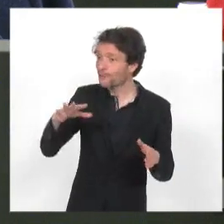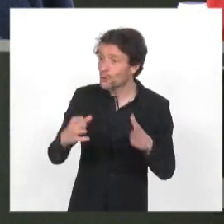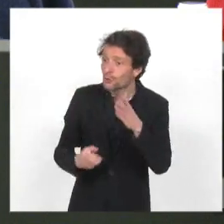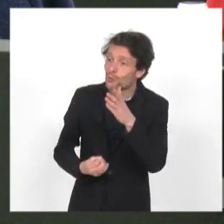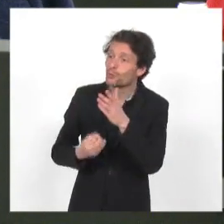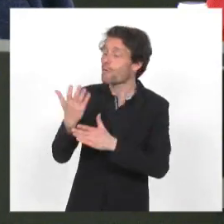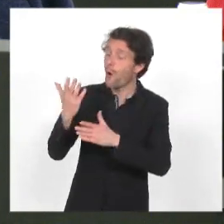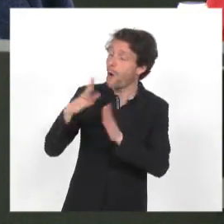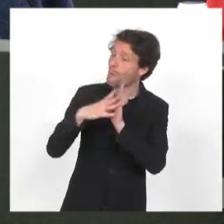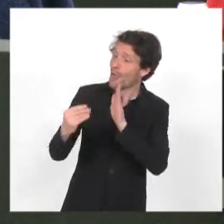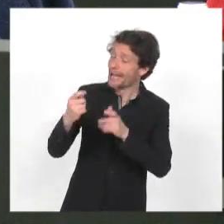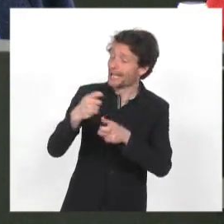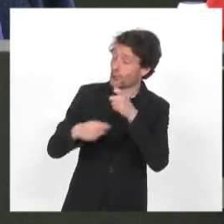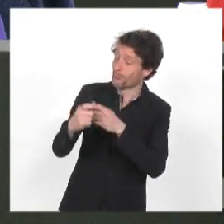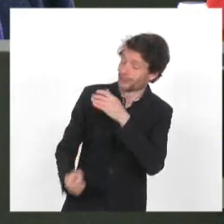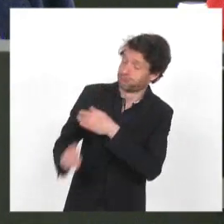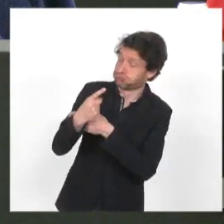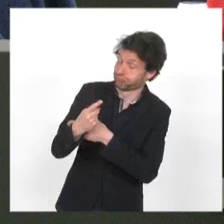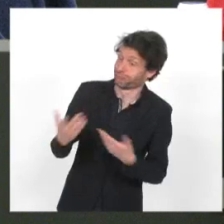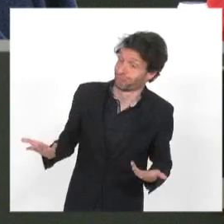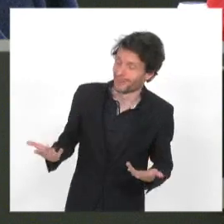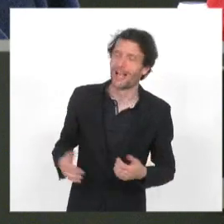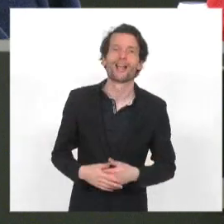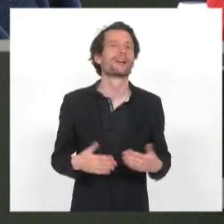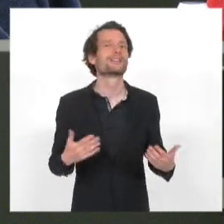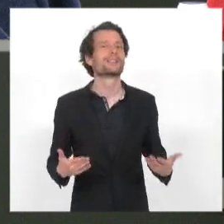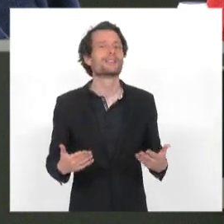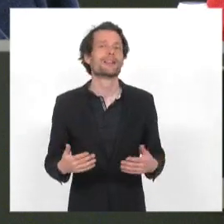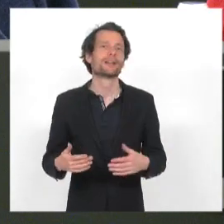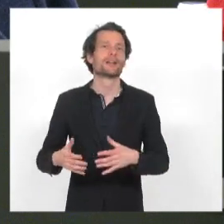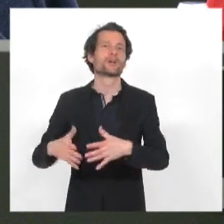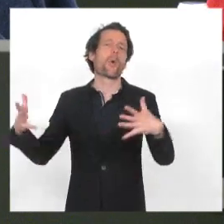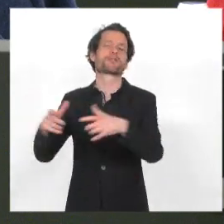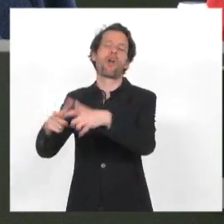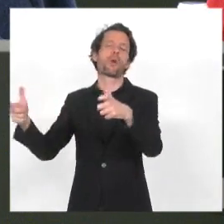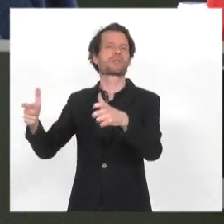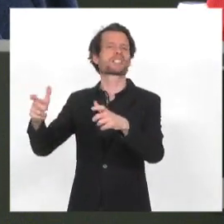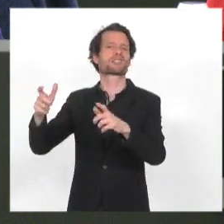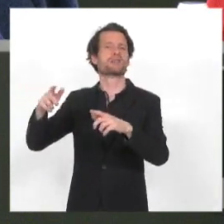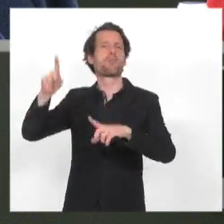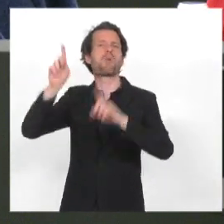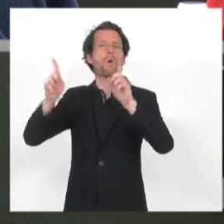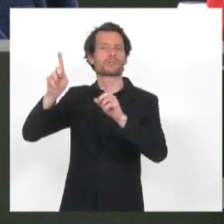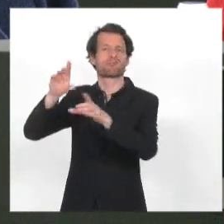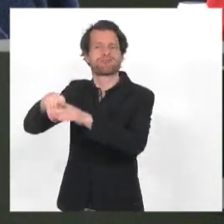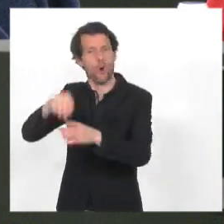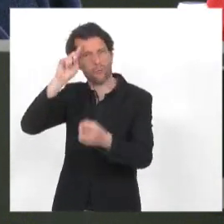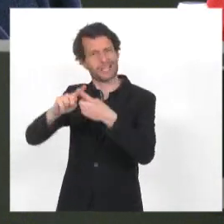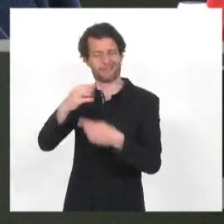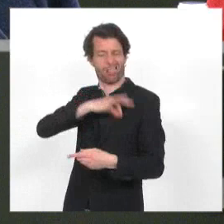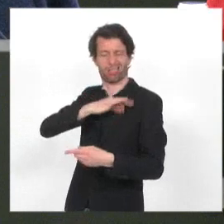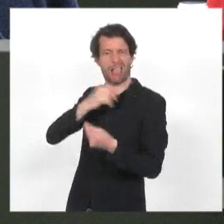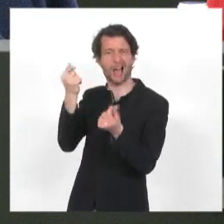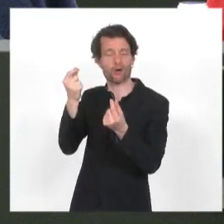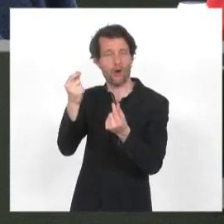économique ? Donc désormais, on l'apprend, une société multinationale cotée en bourse à but tout à fait lucratif, qui a réalisé